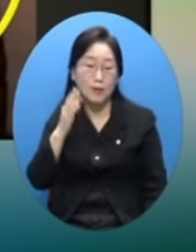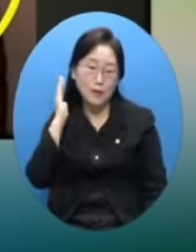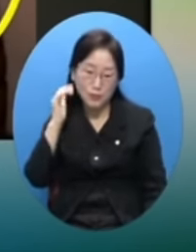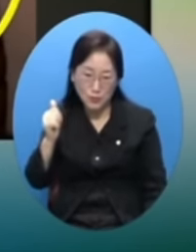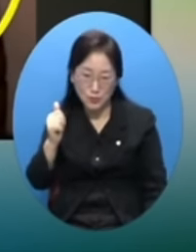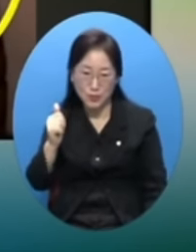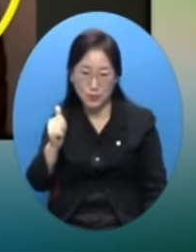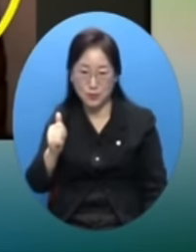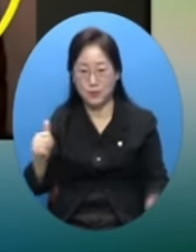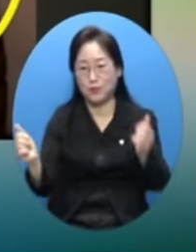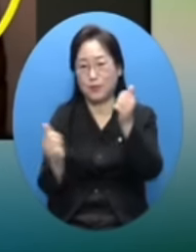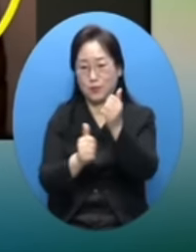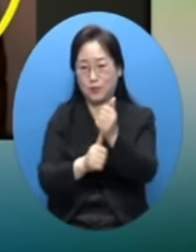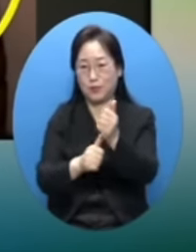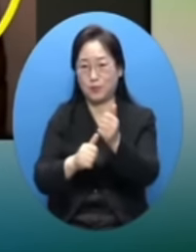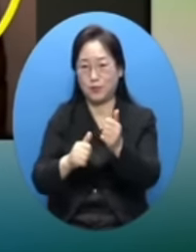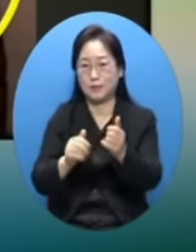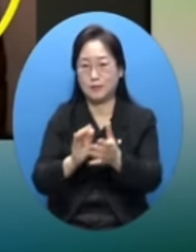입성을